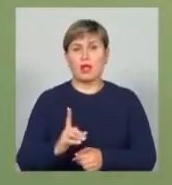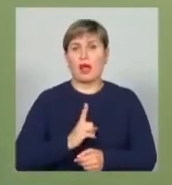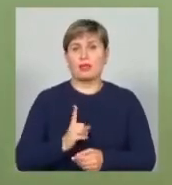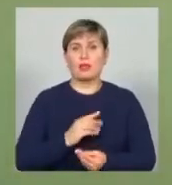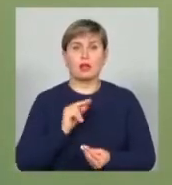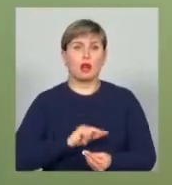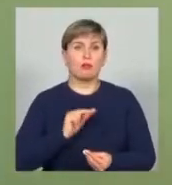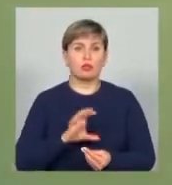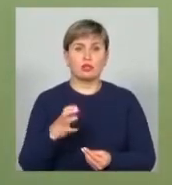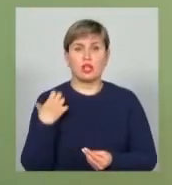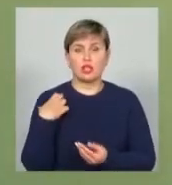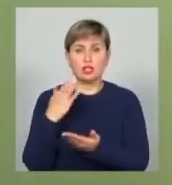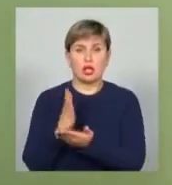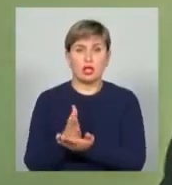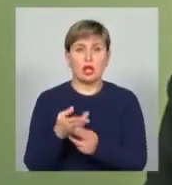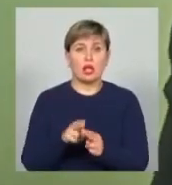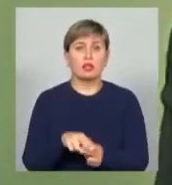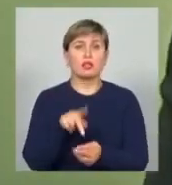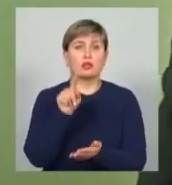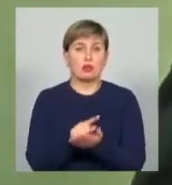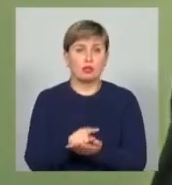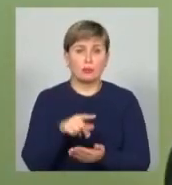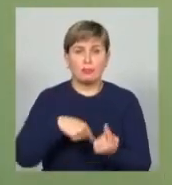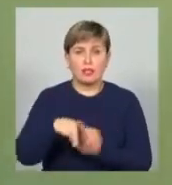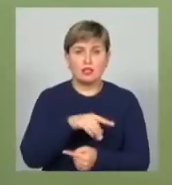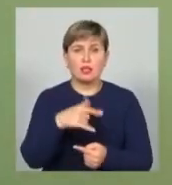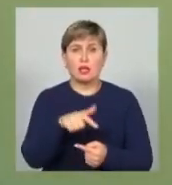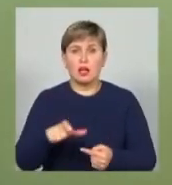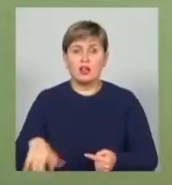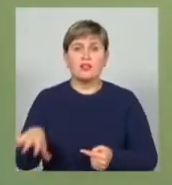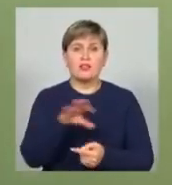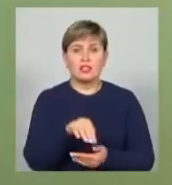и работа с чиновниками. Это и должен и бизнес, и граждане. Они все должны не хотеть давать взятки.